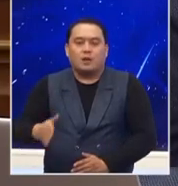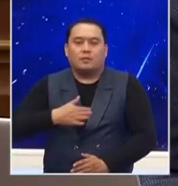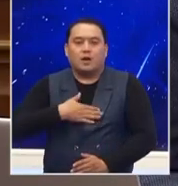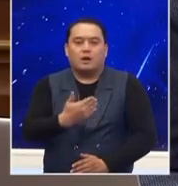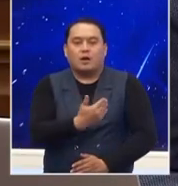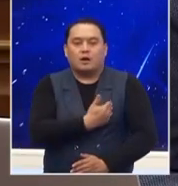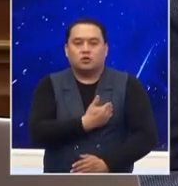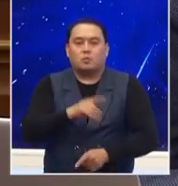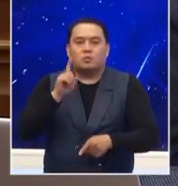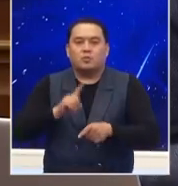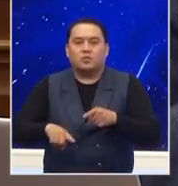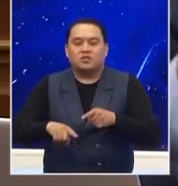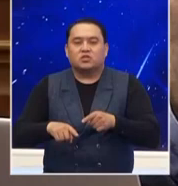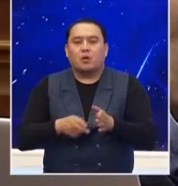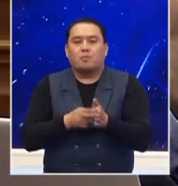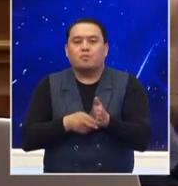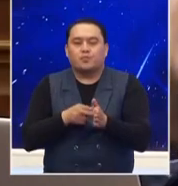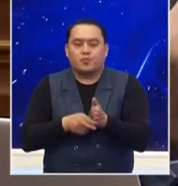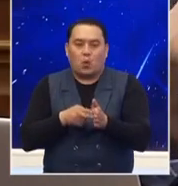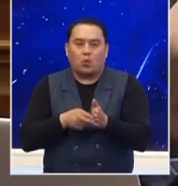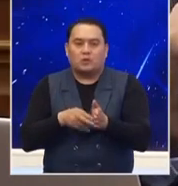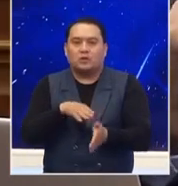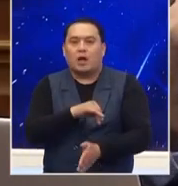скорый поезд именно для